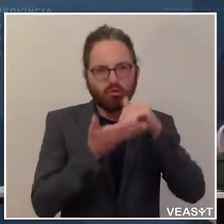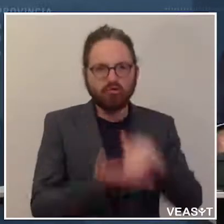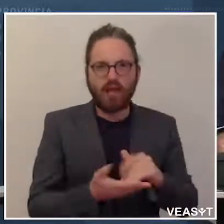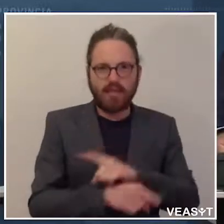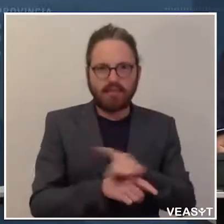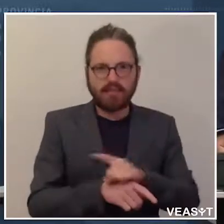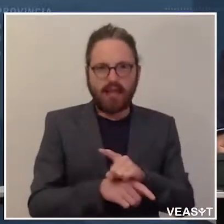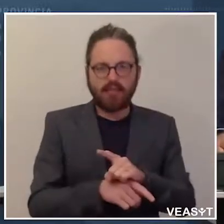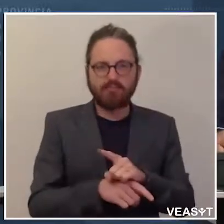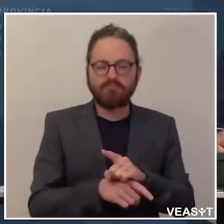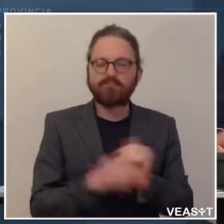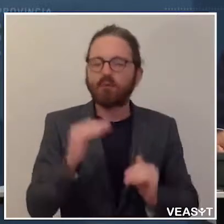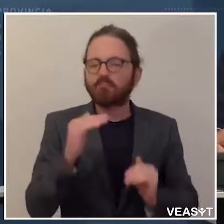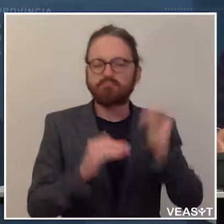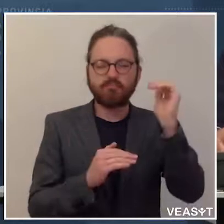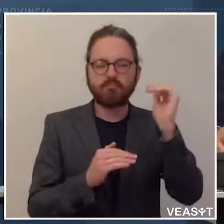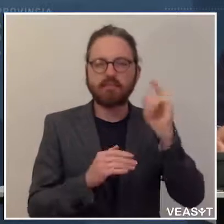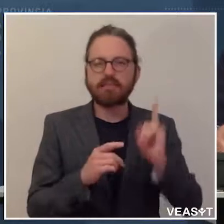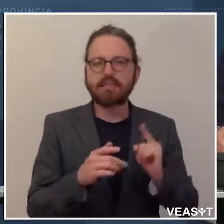da silva